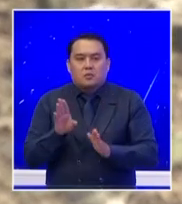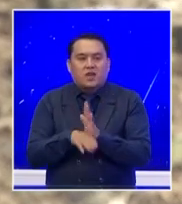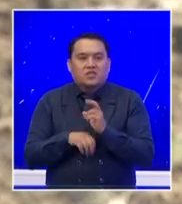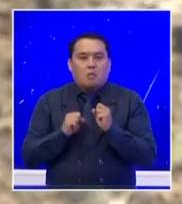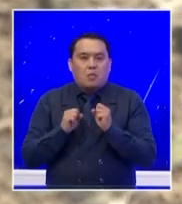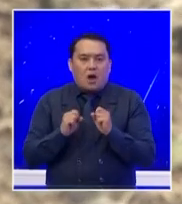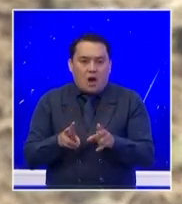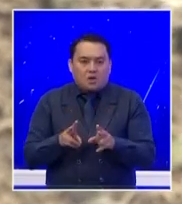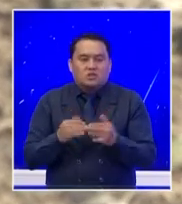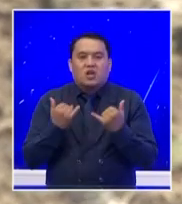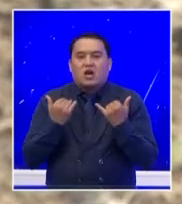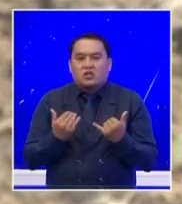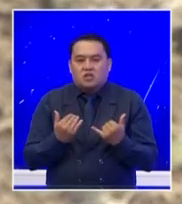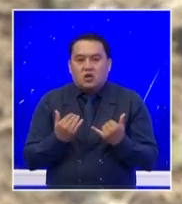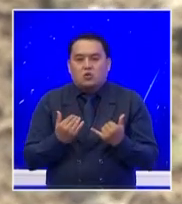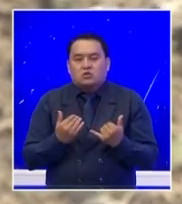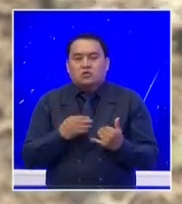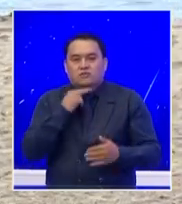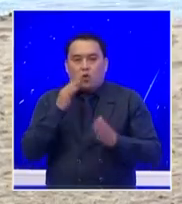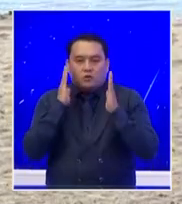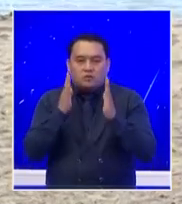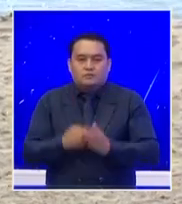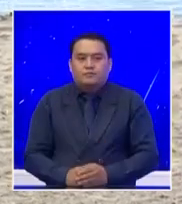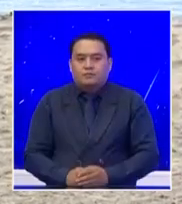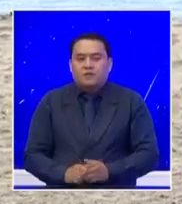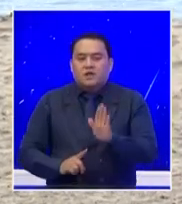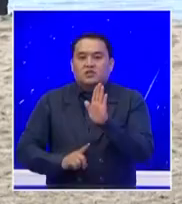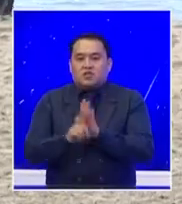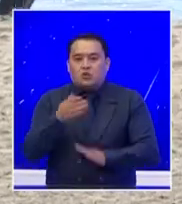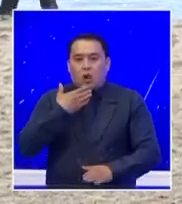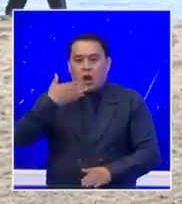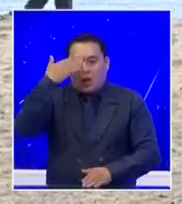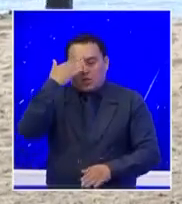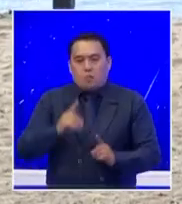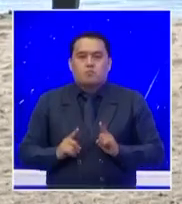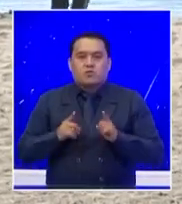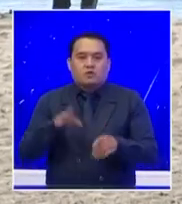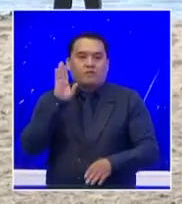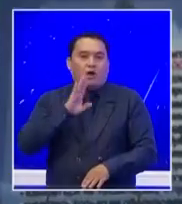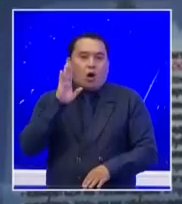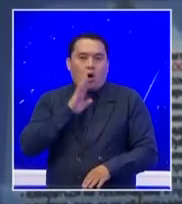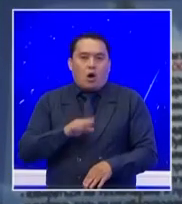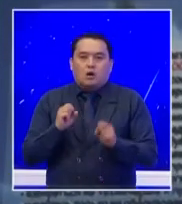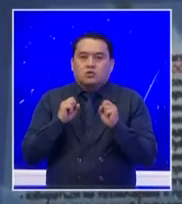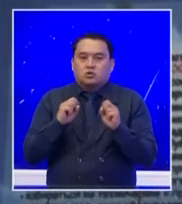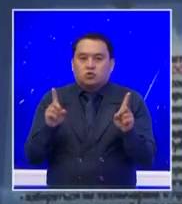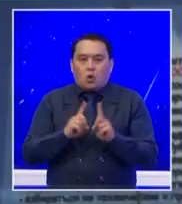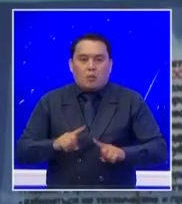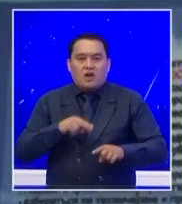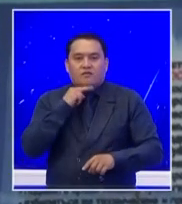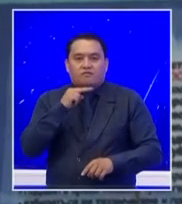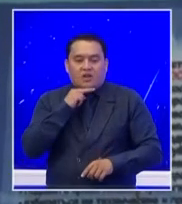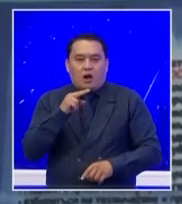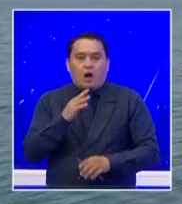безопасности, которые они сейчас неукоснительно соблюдают. С наступлением лета под особый контроль попадают и водоемы. В зоне особого внимания –